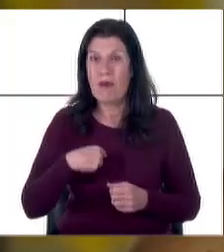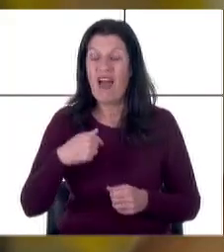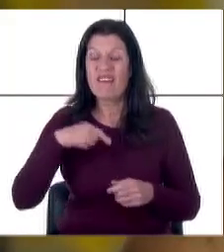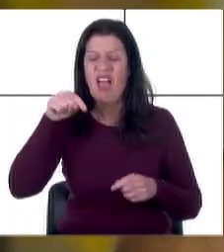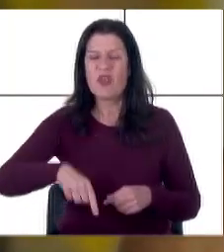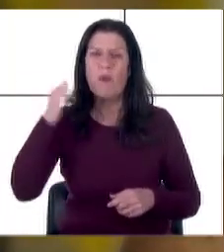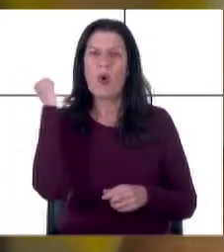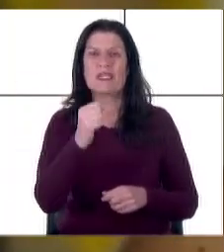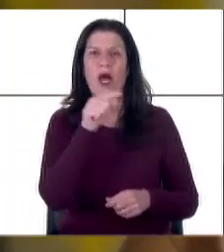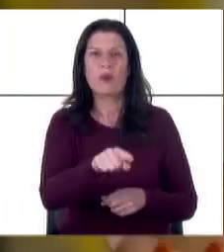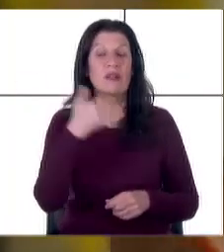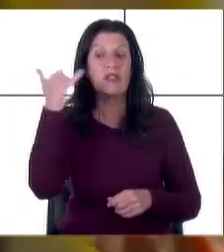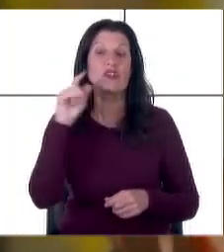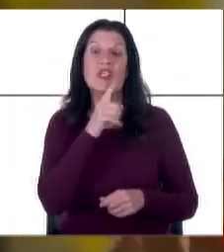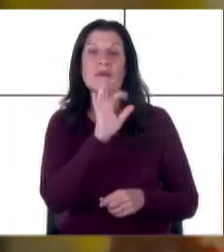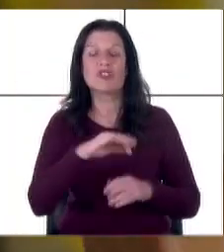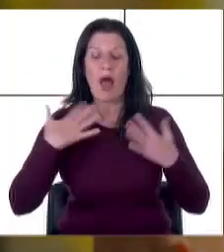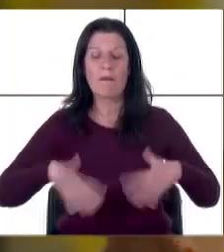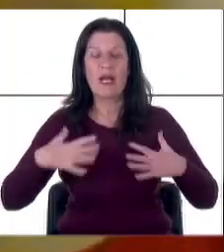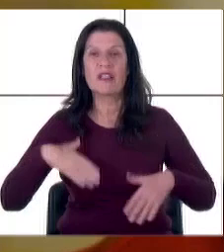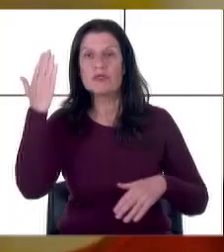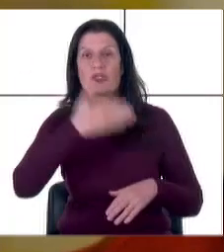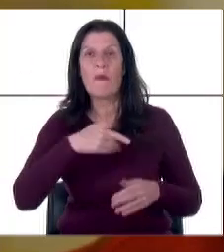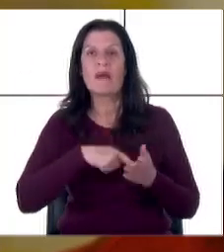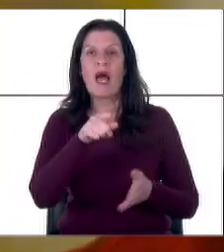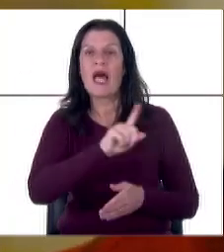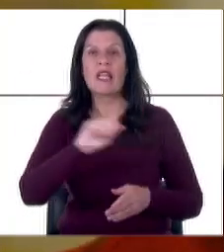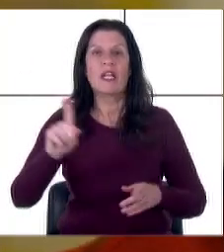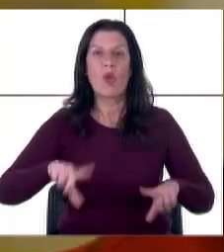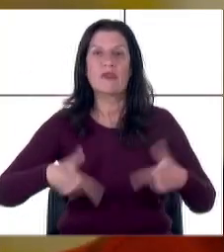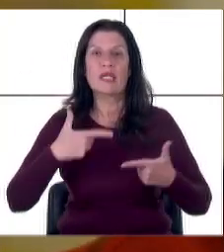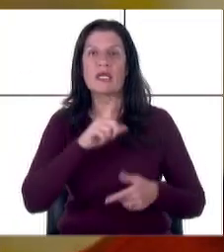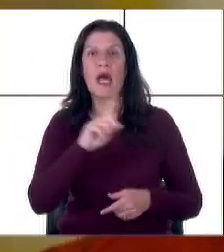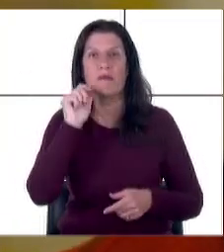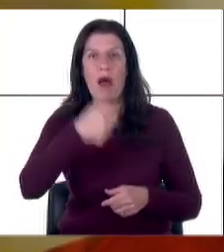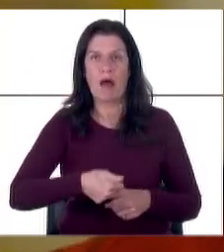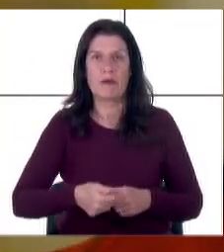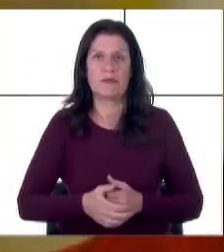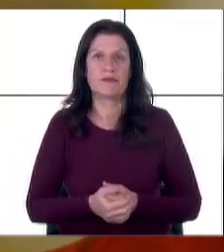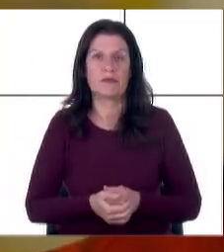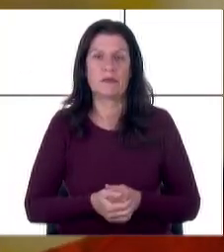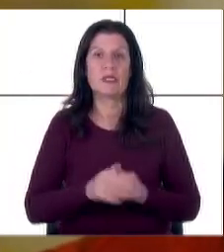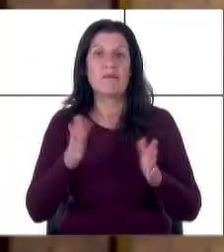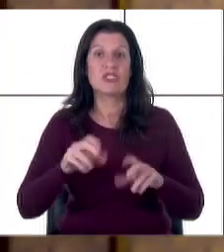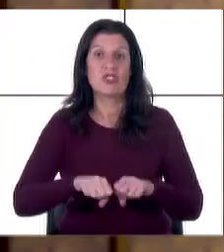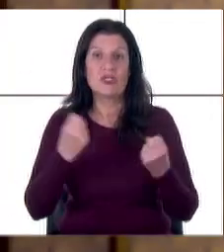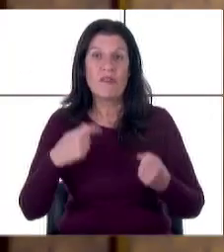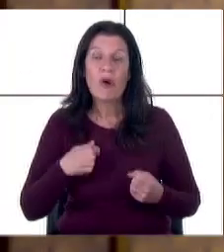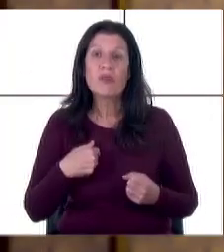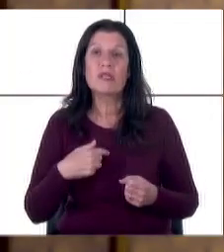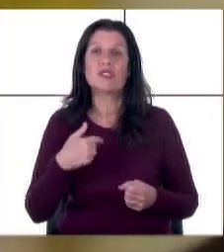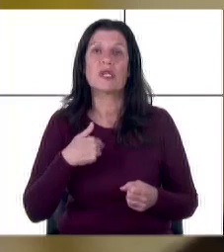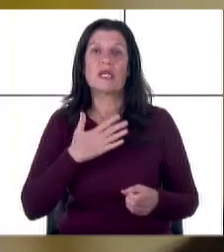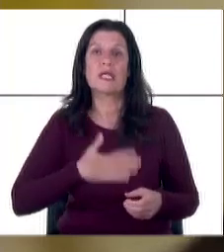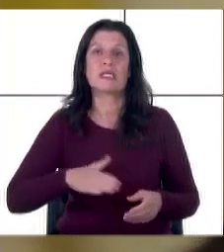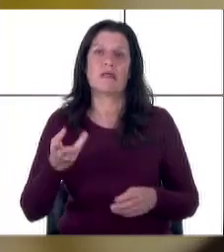בגדים שחורים, כי את לא תחי עוד עד מחר. מה ששבר אותי זה שאני רציתי למות בשלב מסוים, כי